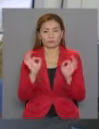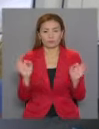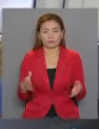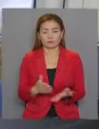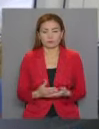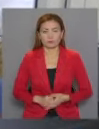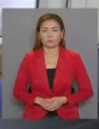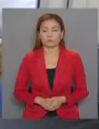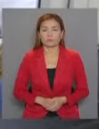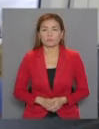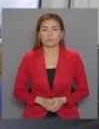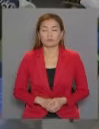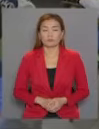жатыр.